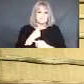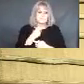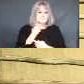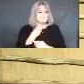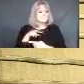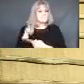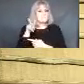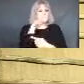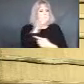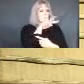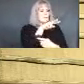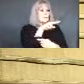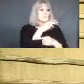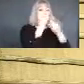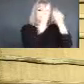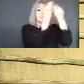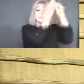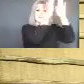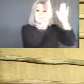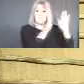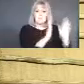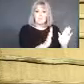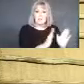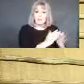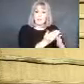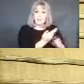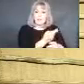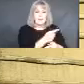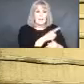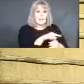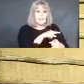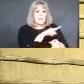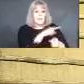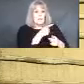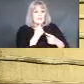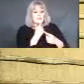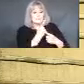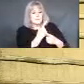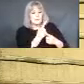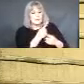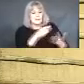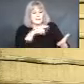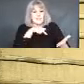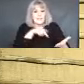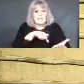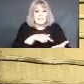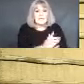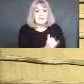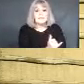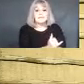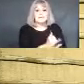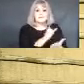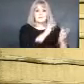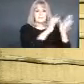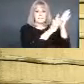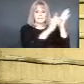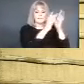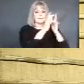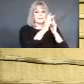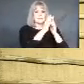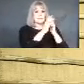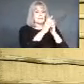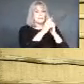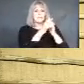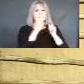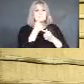zo ontsteld? Als Petrus en Johannes in Jezus, let wel, hulle